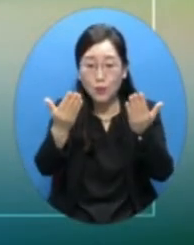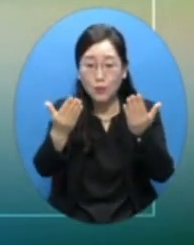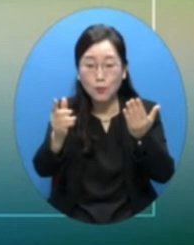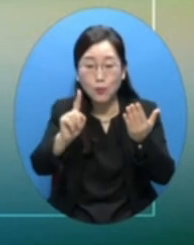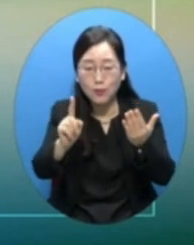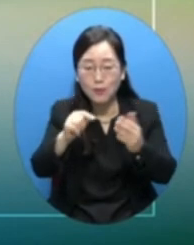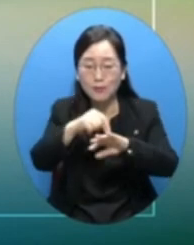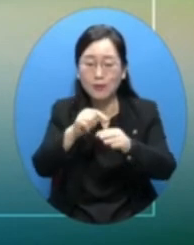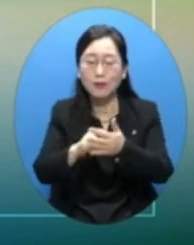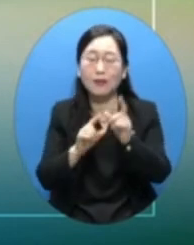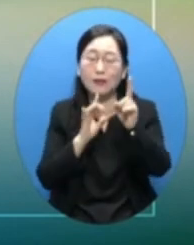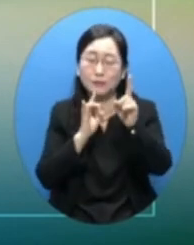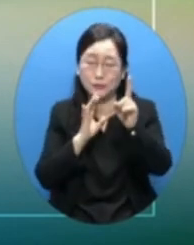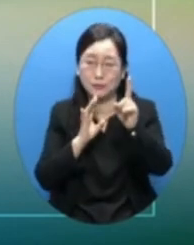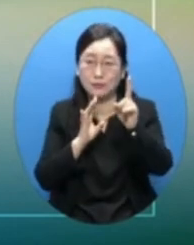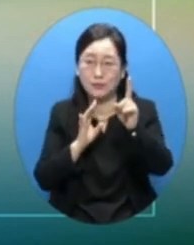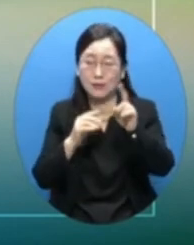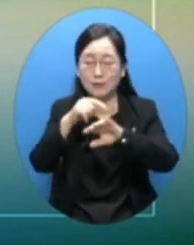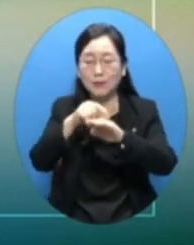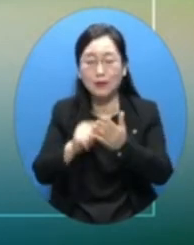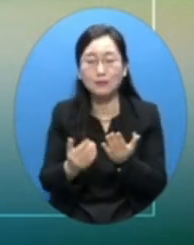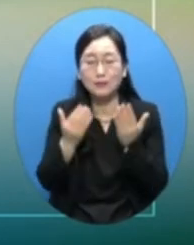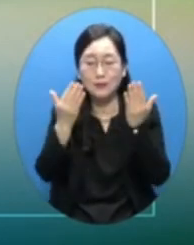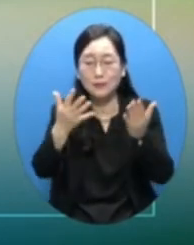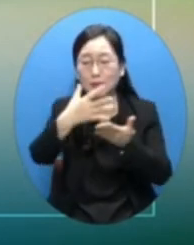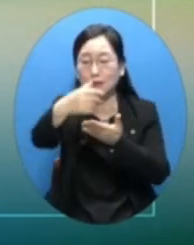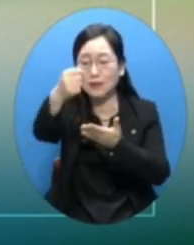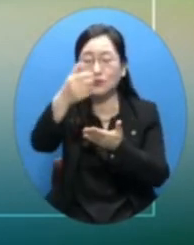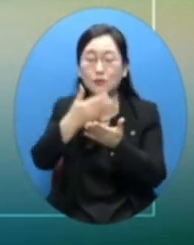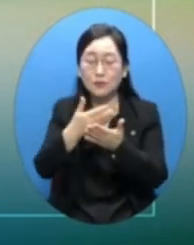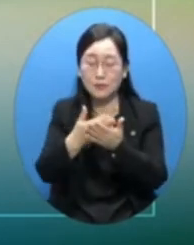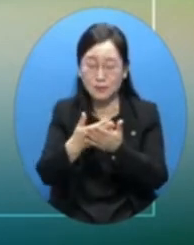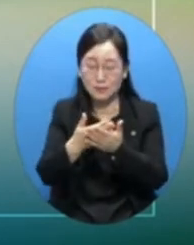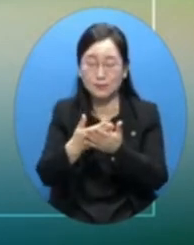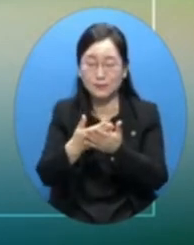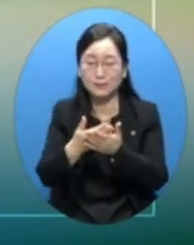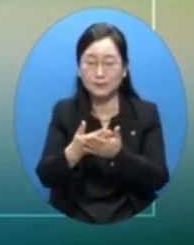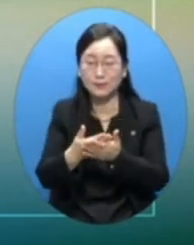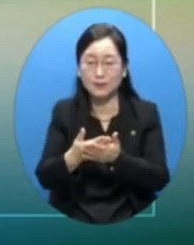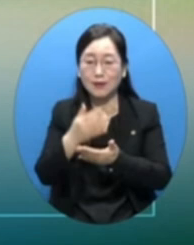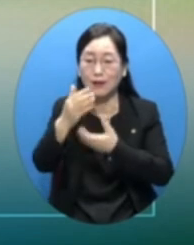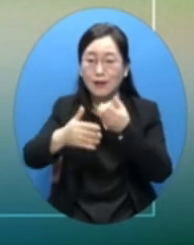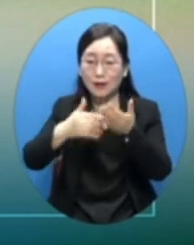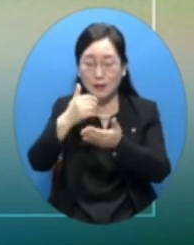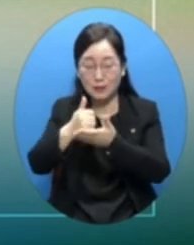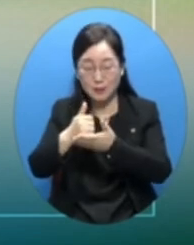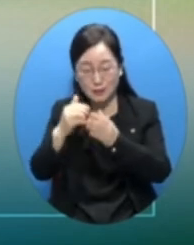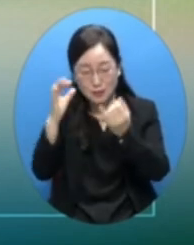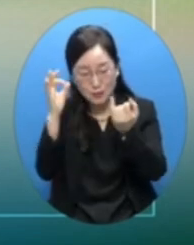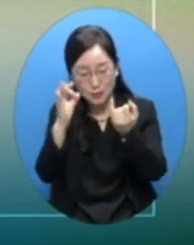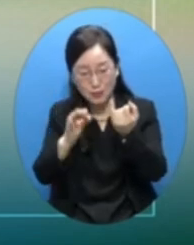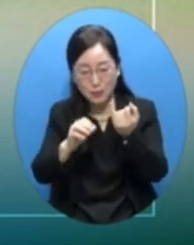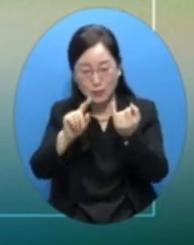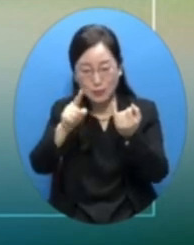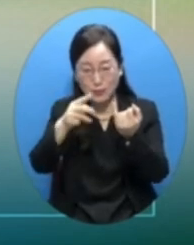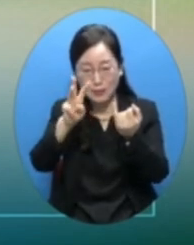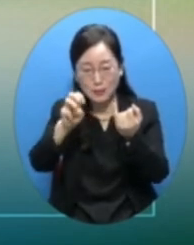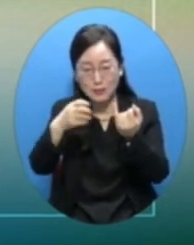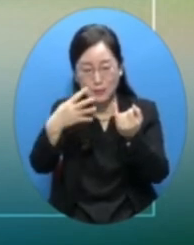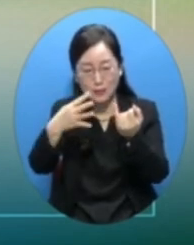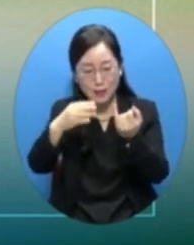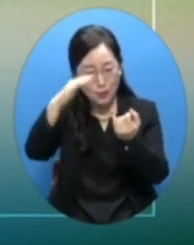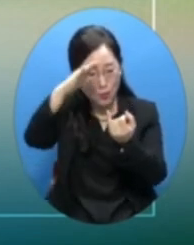마음 하나밖에 없습니다. 이 마음을 드리니 받아주시기 바랍니다. 하나님께서 134세의 작은 손의 기도를